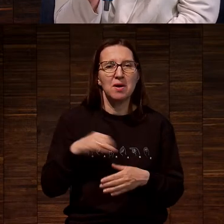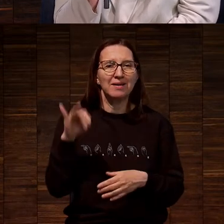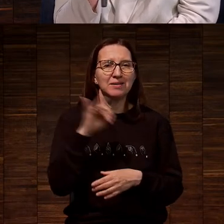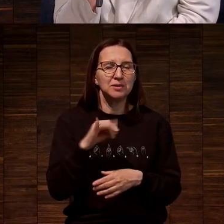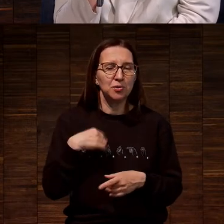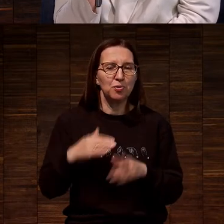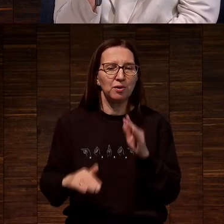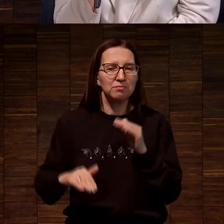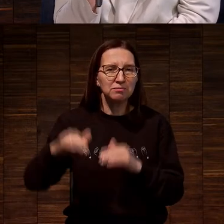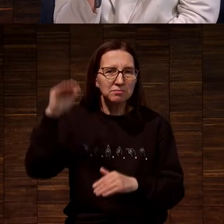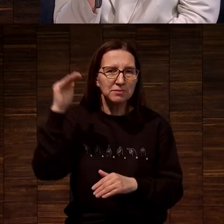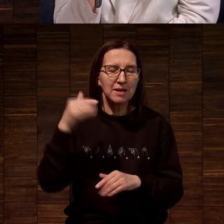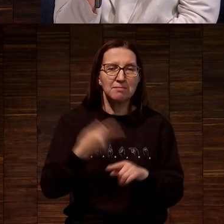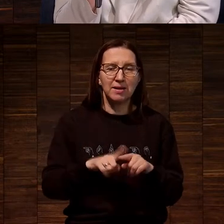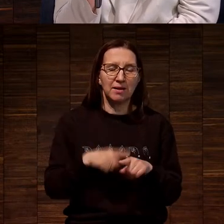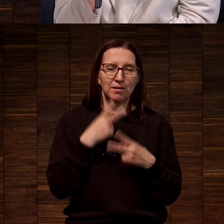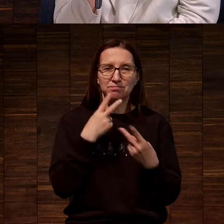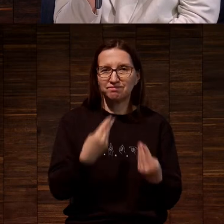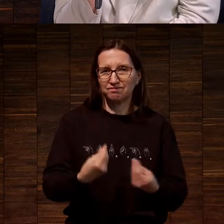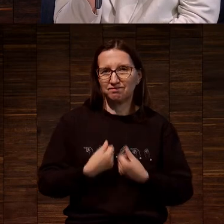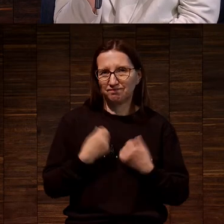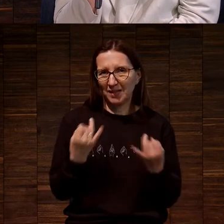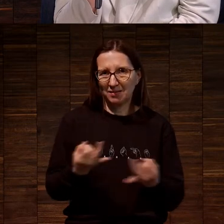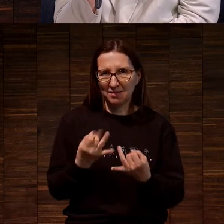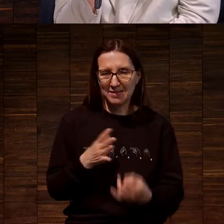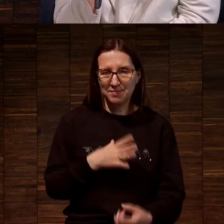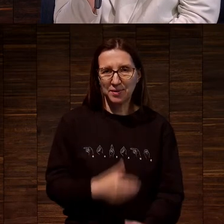из детства. Это было невероятно трогательно.